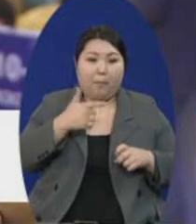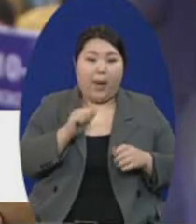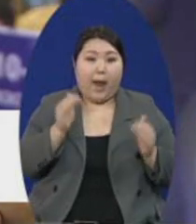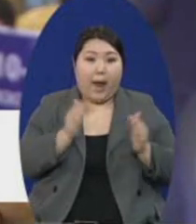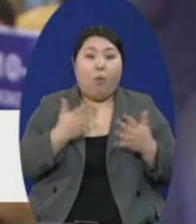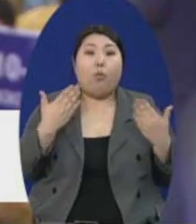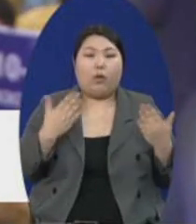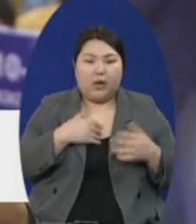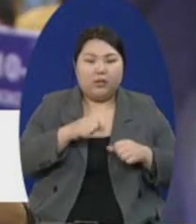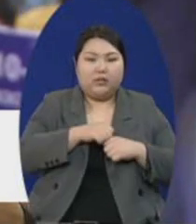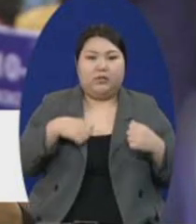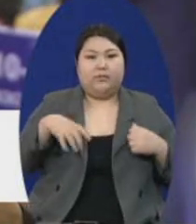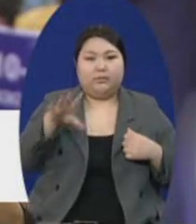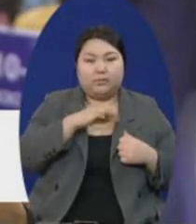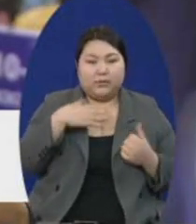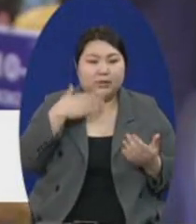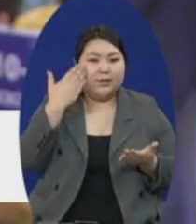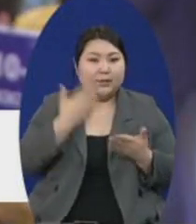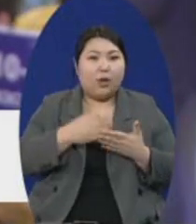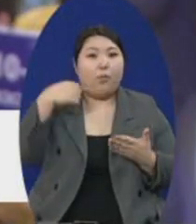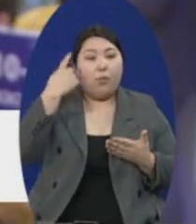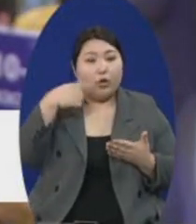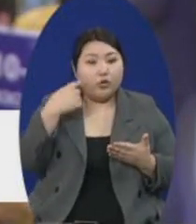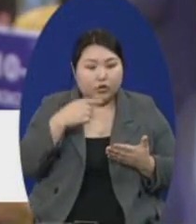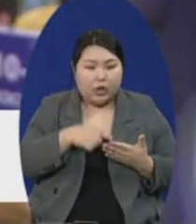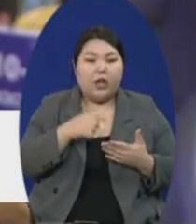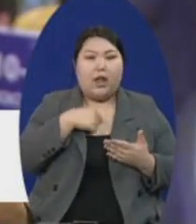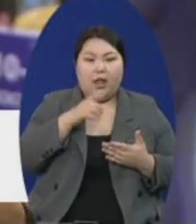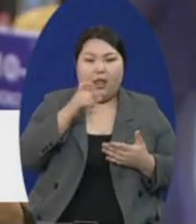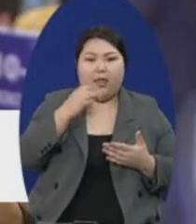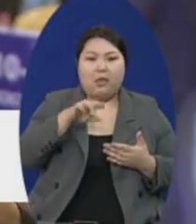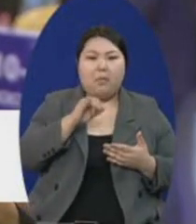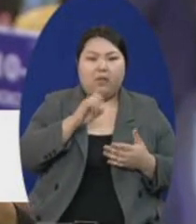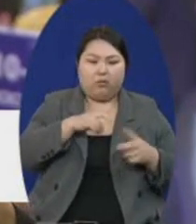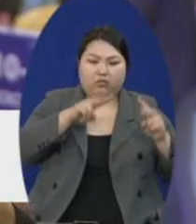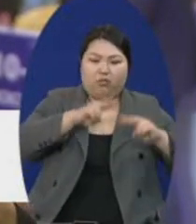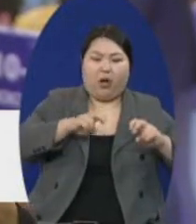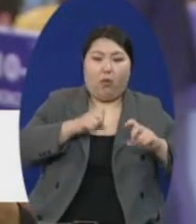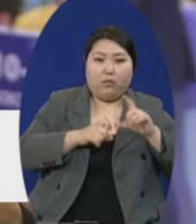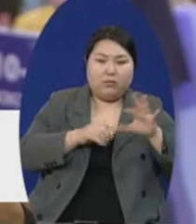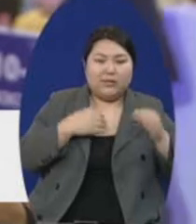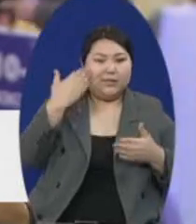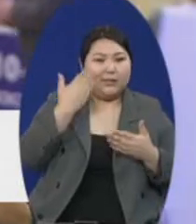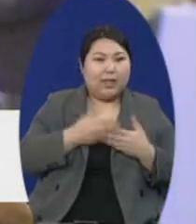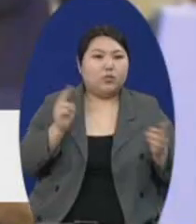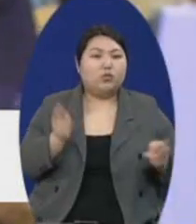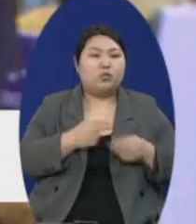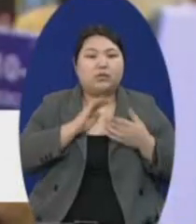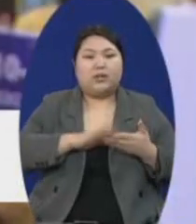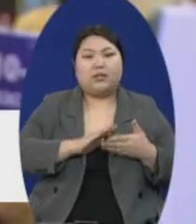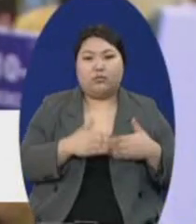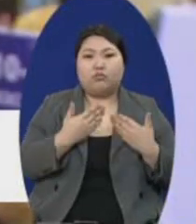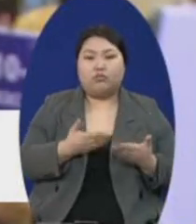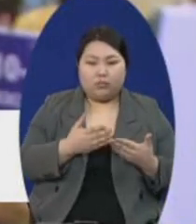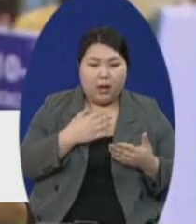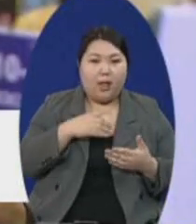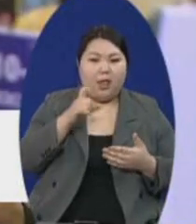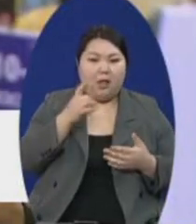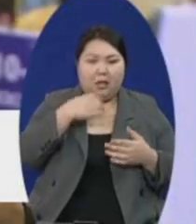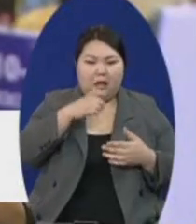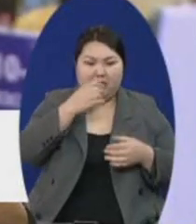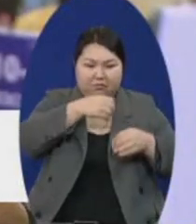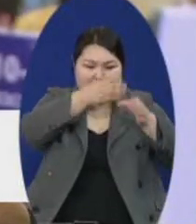иргэдийн санал бодлыг ард иргэдийн эрдэмтэн судлаачд санал үлдээсэн. Эрдэмтэн судлаачдын санал